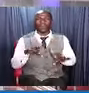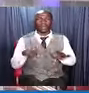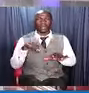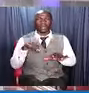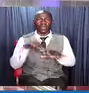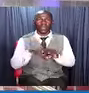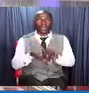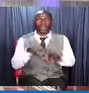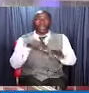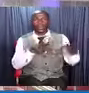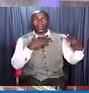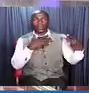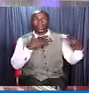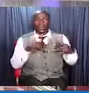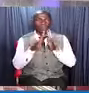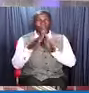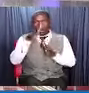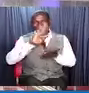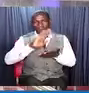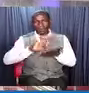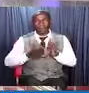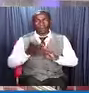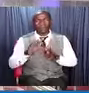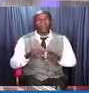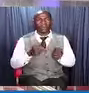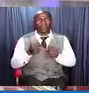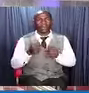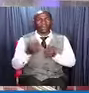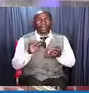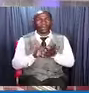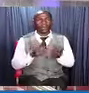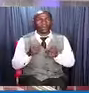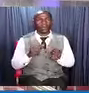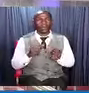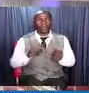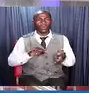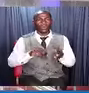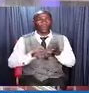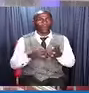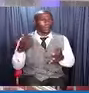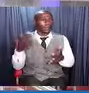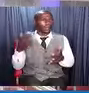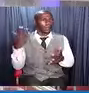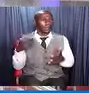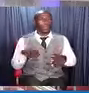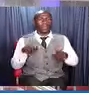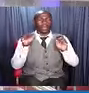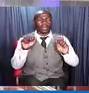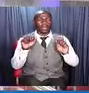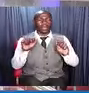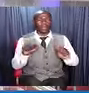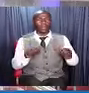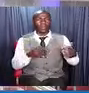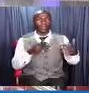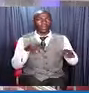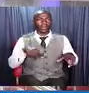there's a thing that you're being condemned. Unaomba Mungu nisamehe. In your heart pray to God kwa to forgive. Kwa vita nilivyofanya nazo jana kwa mke wangu. For the fights that you had. Ukijaliwa toba kule moyoni.